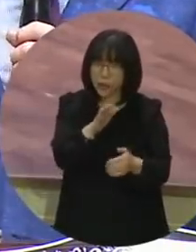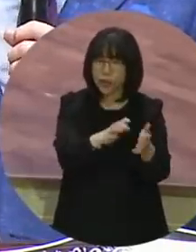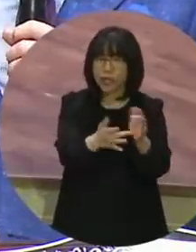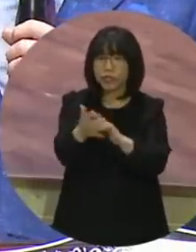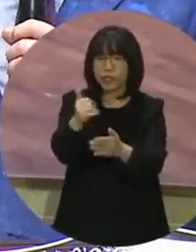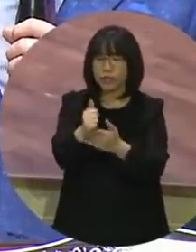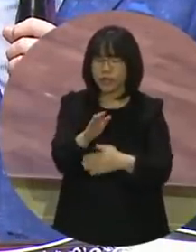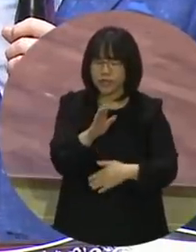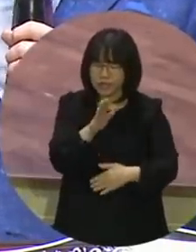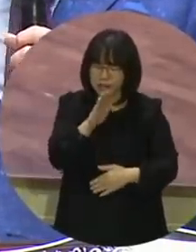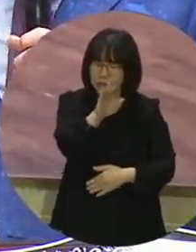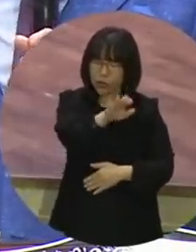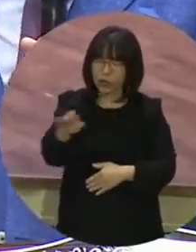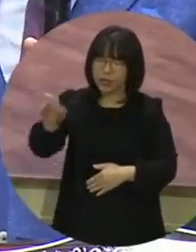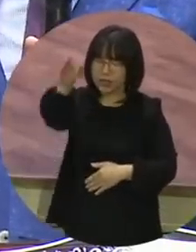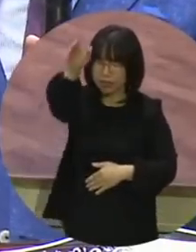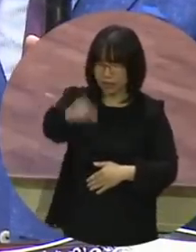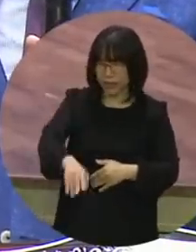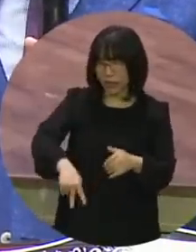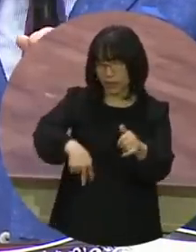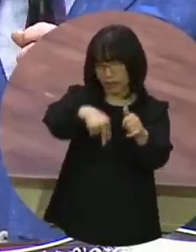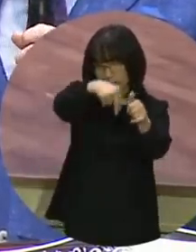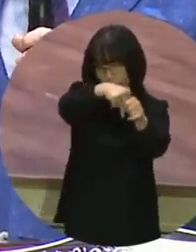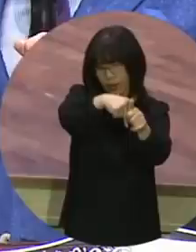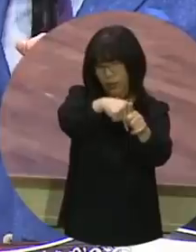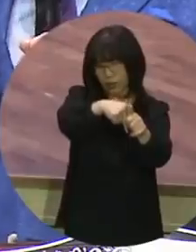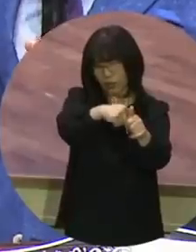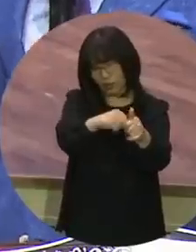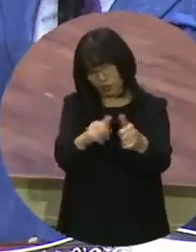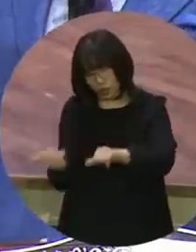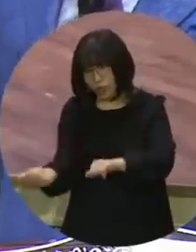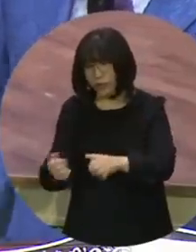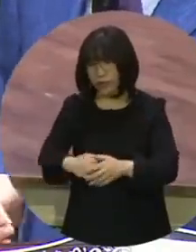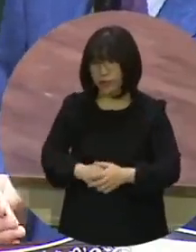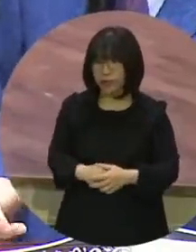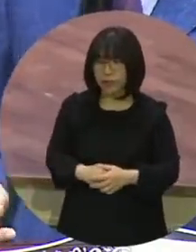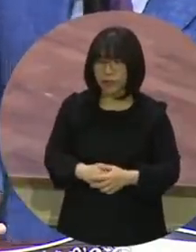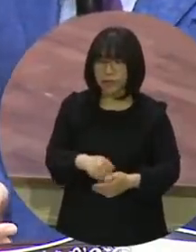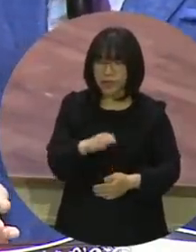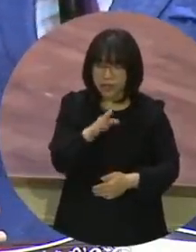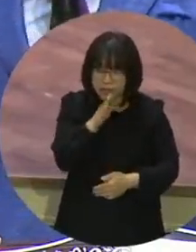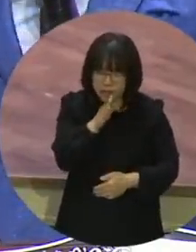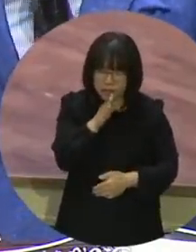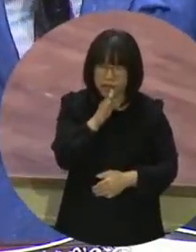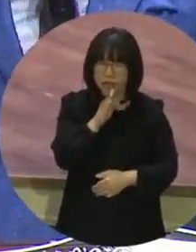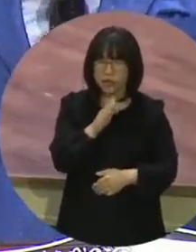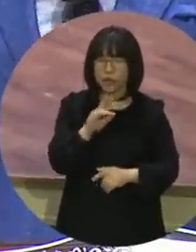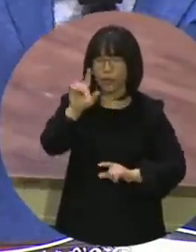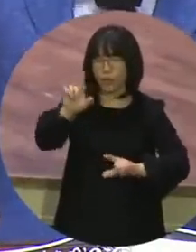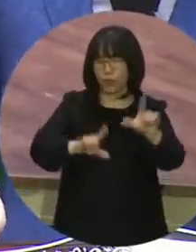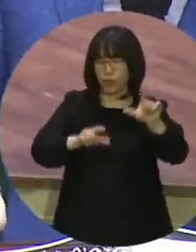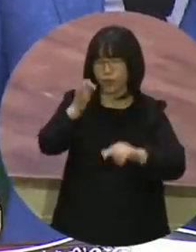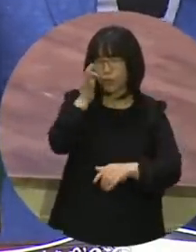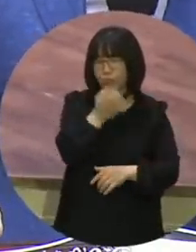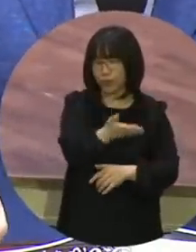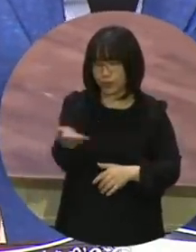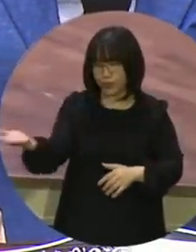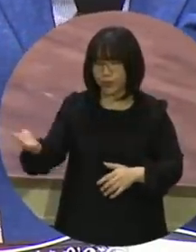했어요. 실제로 실행했습니다. 이게 올아웃입니다.